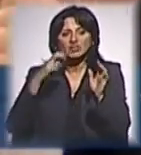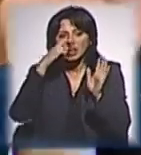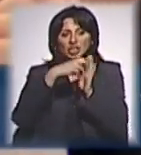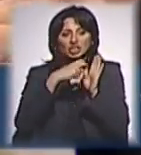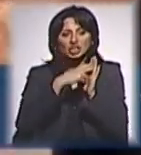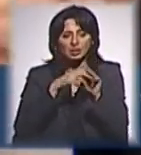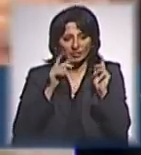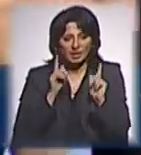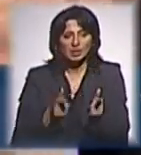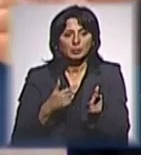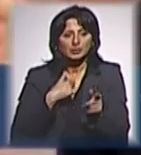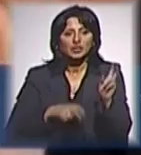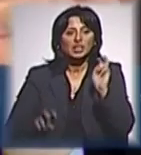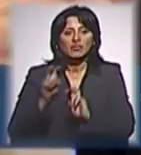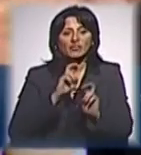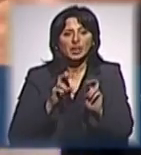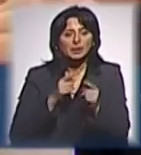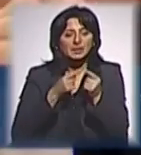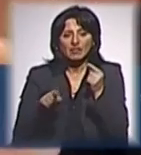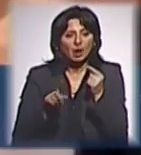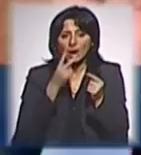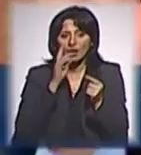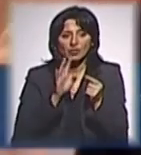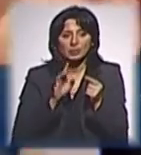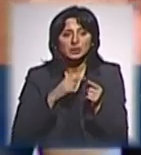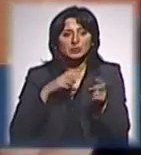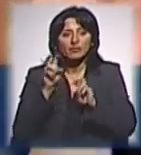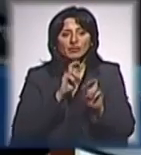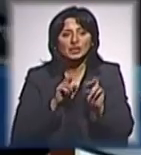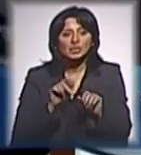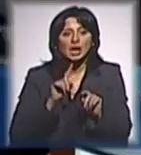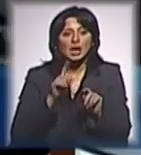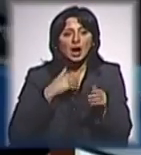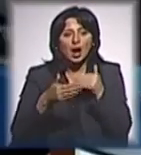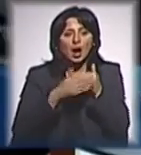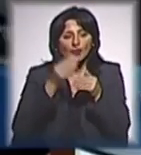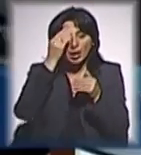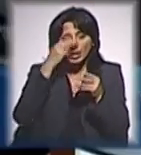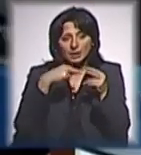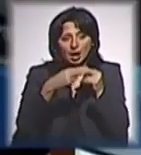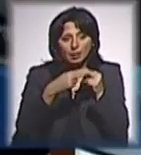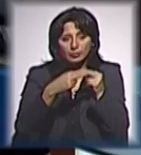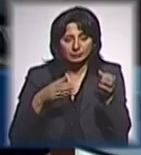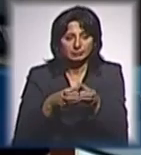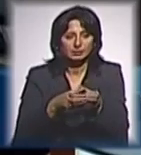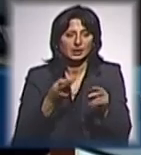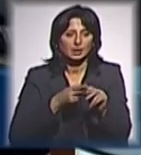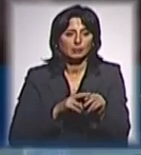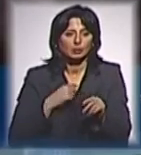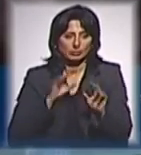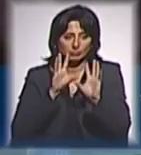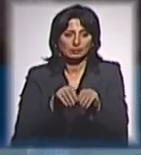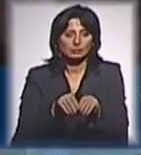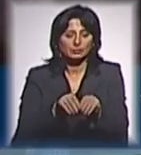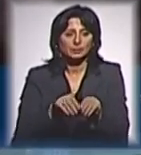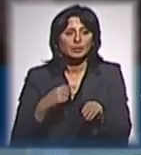და ვეთანხმები მამუკას, რომ ჩვენ ვეძებდით არა განსხვავებებს, არამედ ვეძებდით იმას, თუ რა გვაახლოვებდა ჩვენ და ჩვენ ეს შევძელით. და ამიტომ